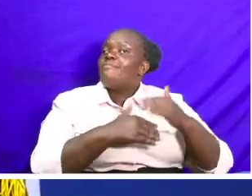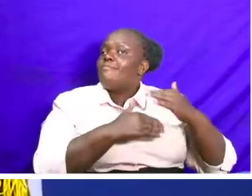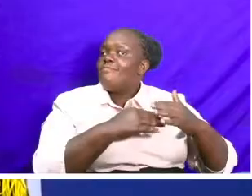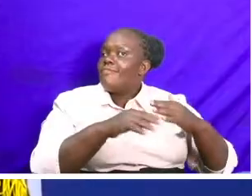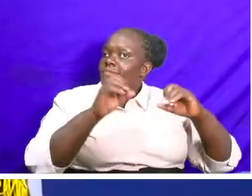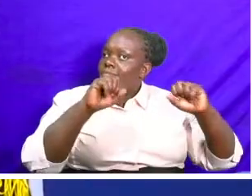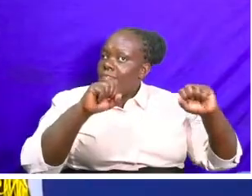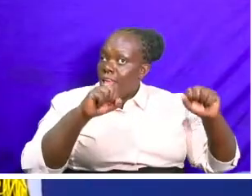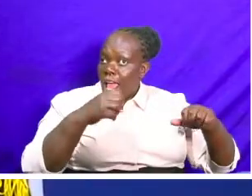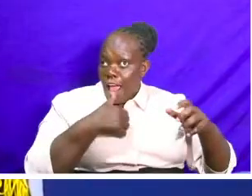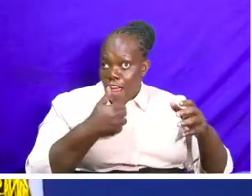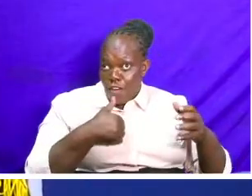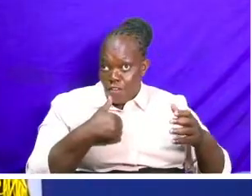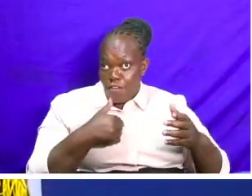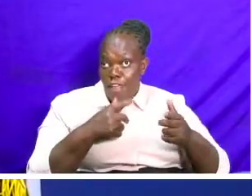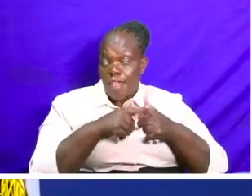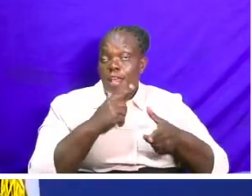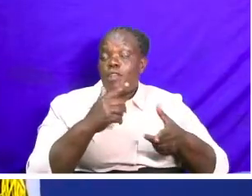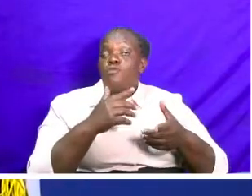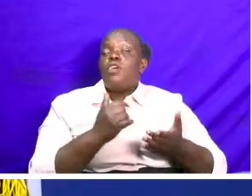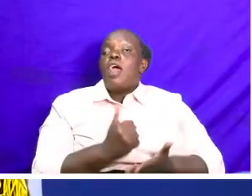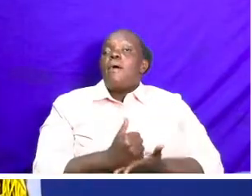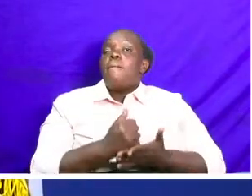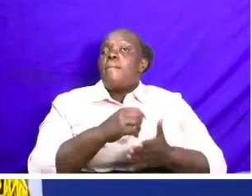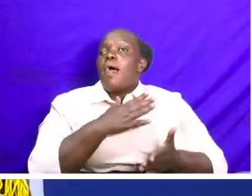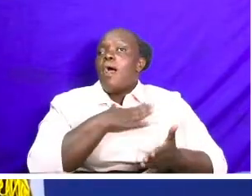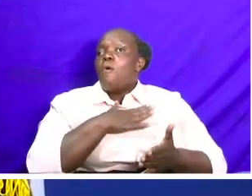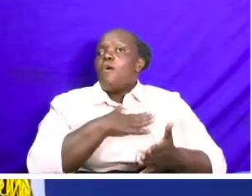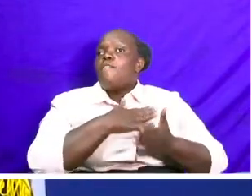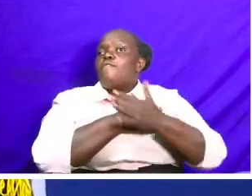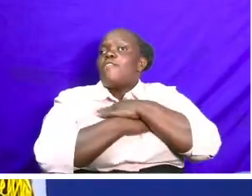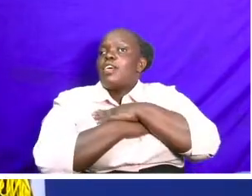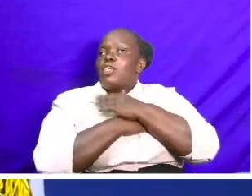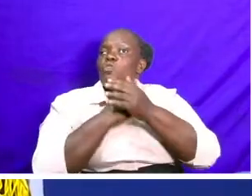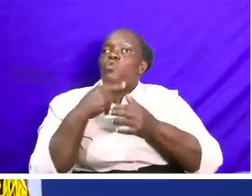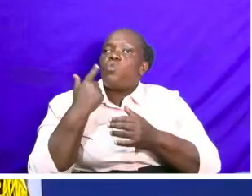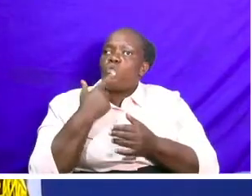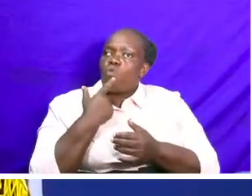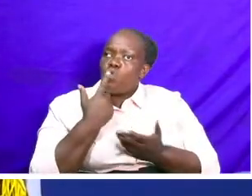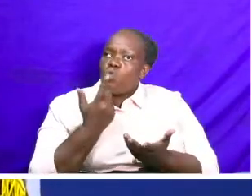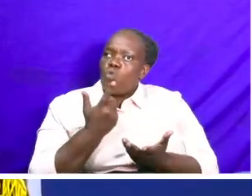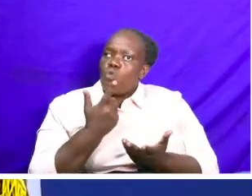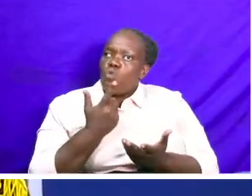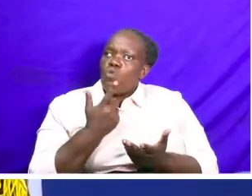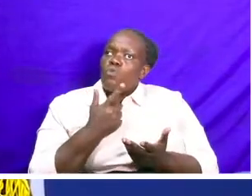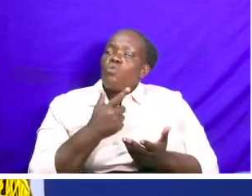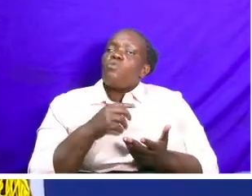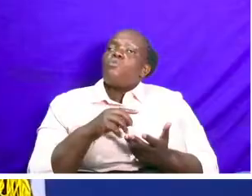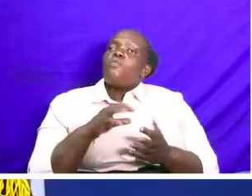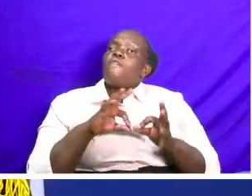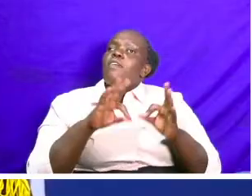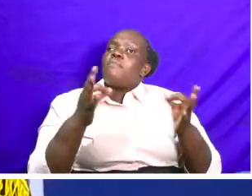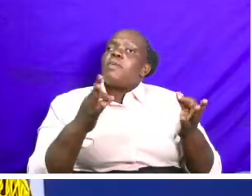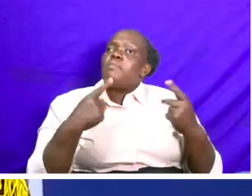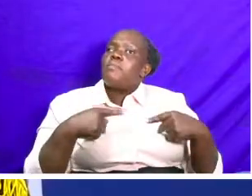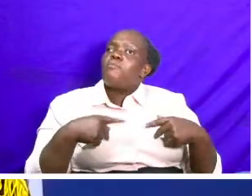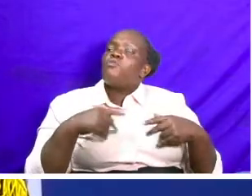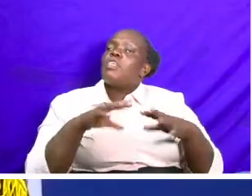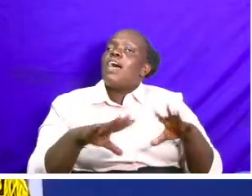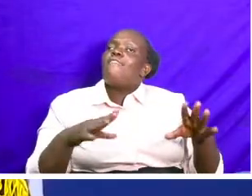uwiano, ndiposa tuwasaidie wenzetu ambao wametuacha ama wameweza